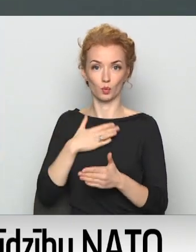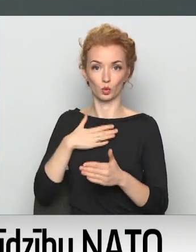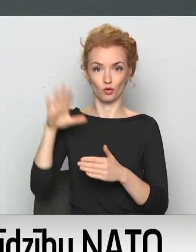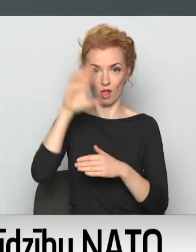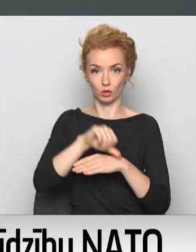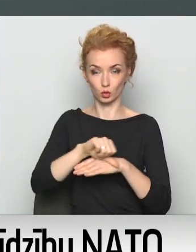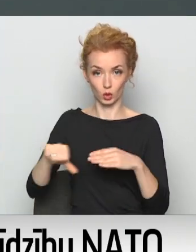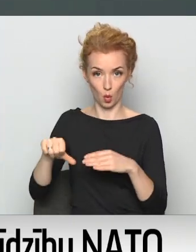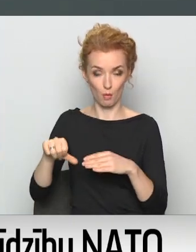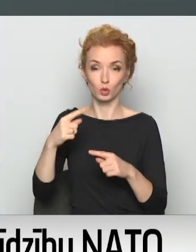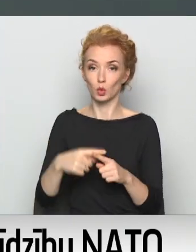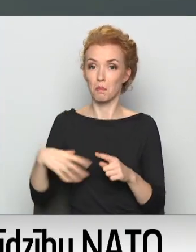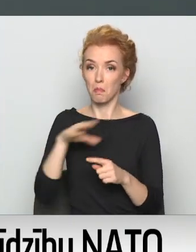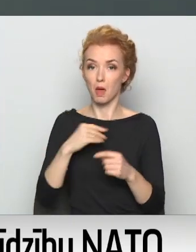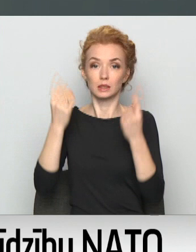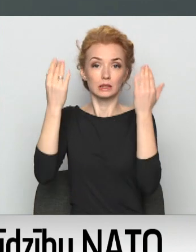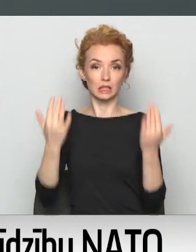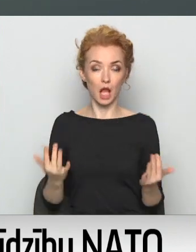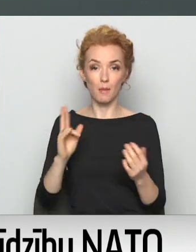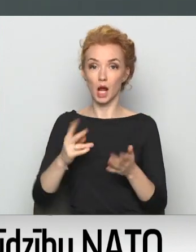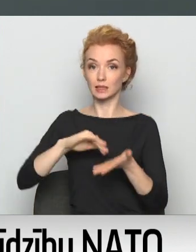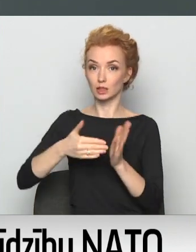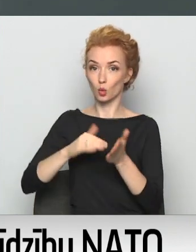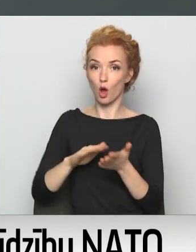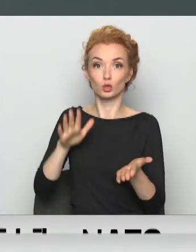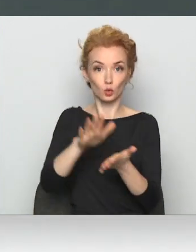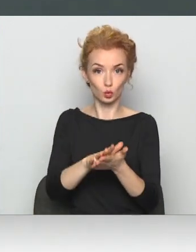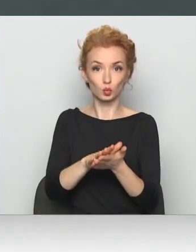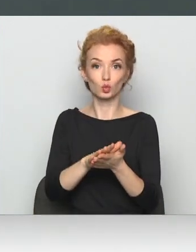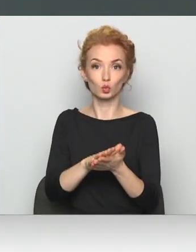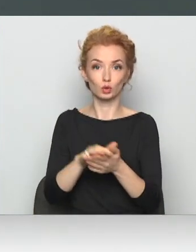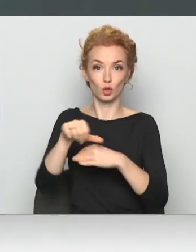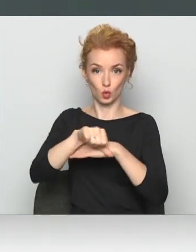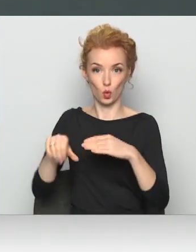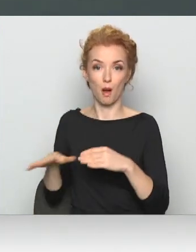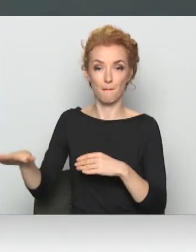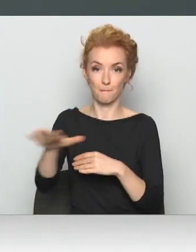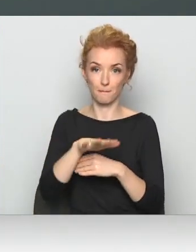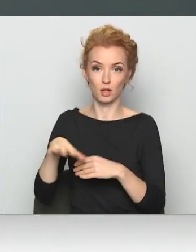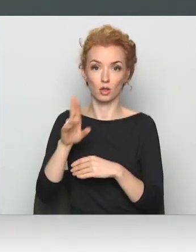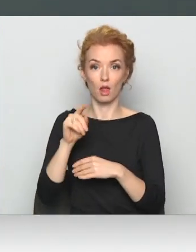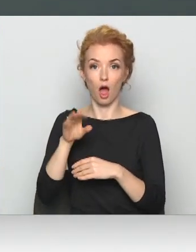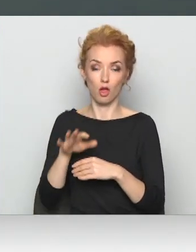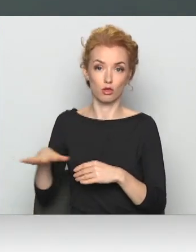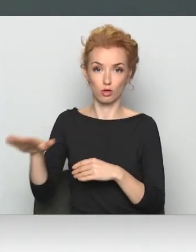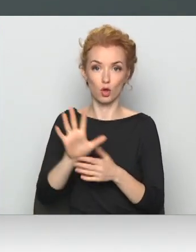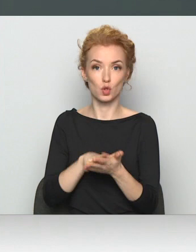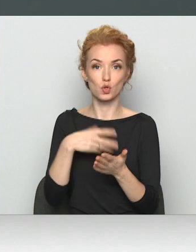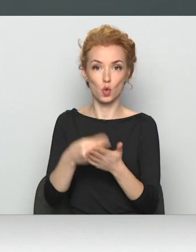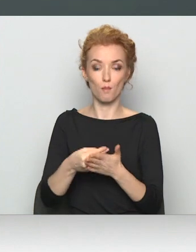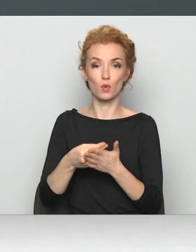kopīgi esam secinājuši, ka situācija uz austrumu robežas, Eiropas Savienības un NATO austrumu robežas